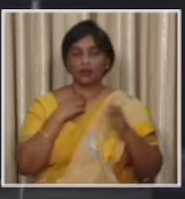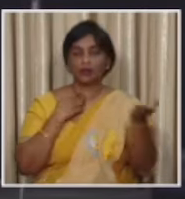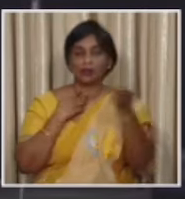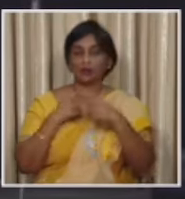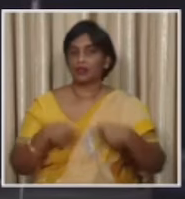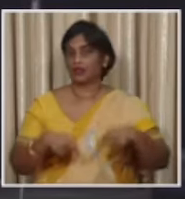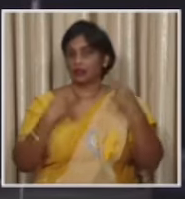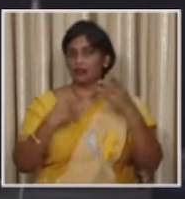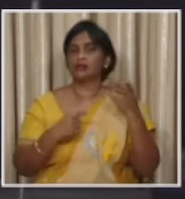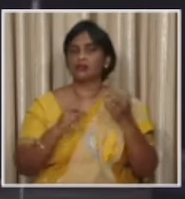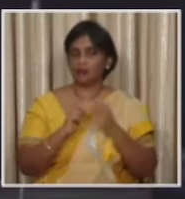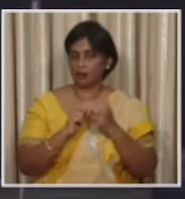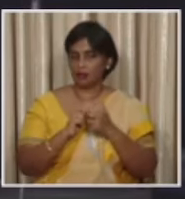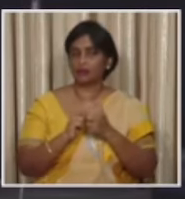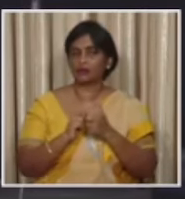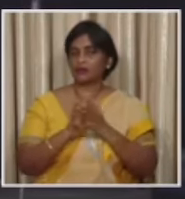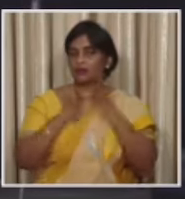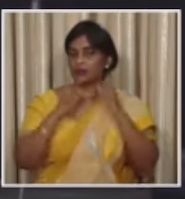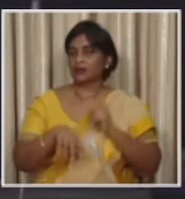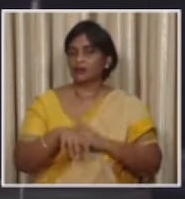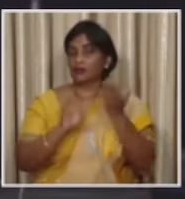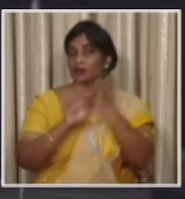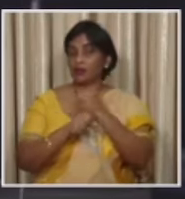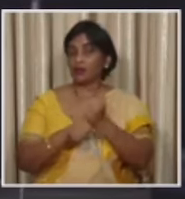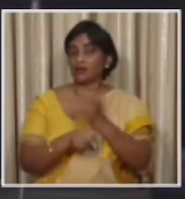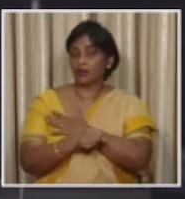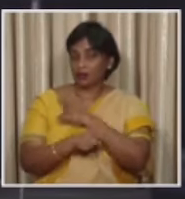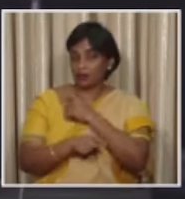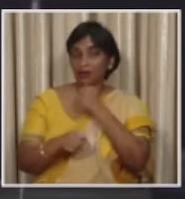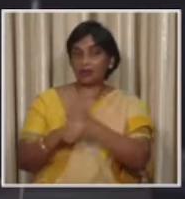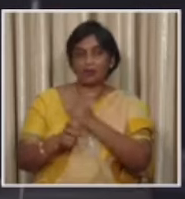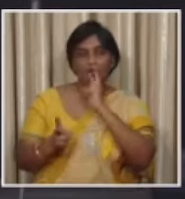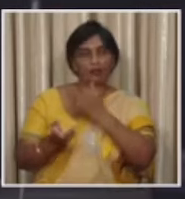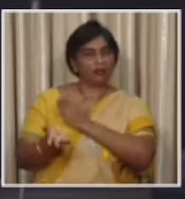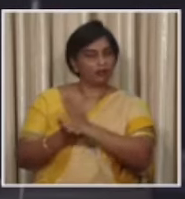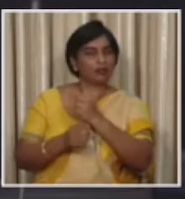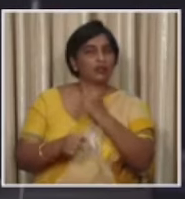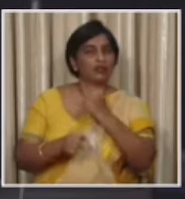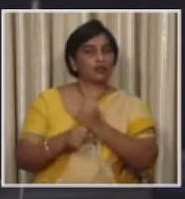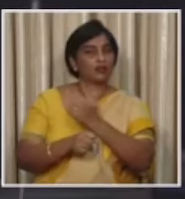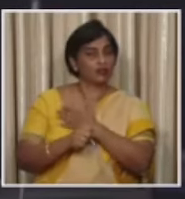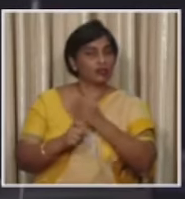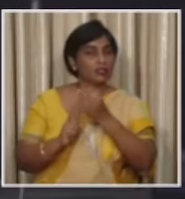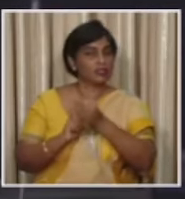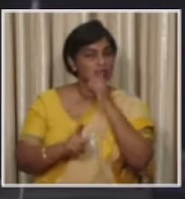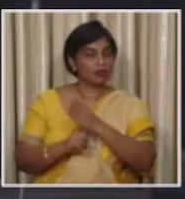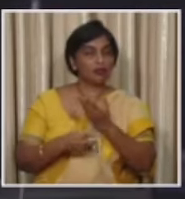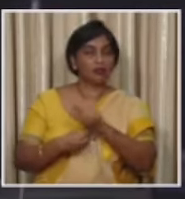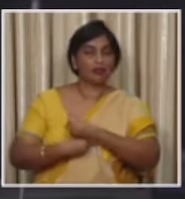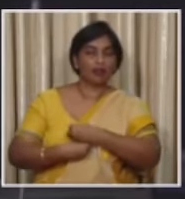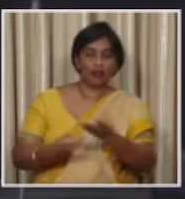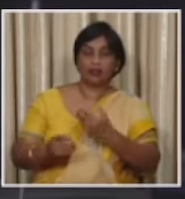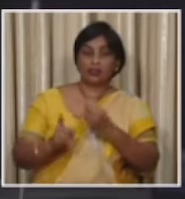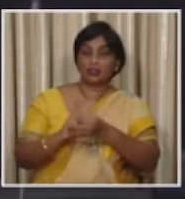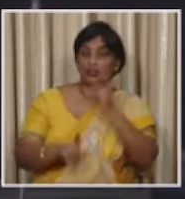ඔබතුමාට තර්ජනය එල්ල කරන්නේ. බොහෝ වෙලාවට එදා ගෝඨාභය රාජපක්ෂ ආණ්ඩුව නොමග යවපු ගෝඨාභය ජනාධිපතිතුමාට ජනතාව විසින්